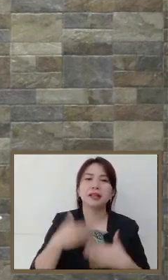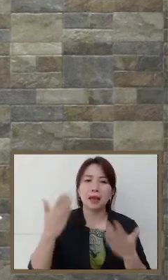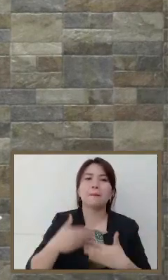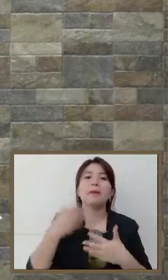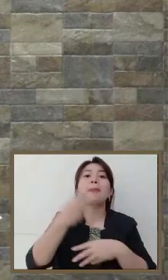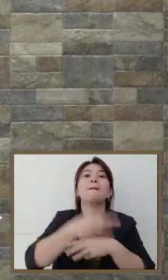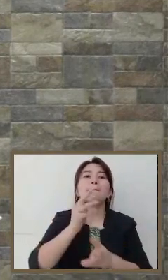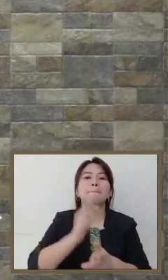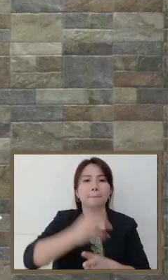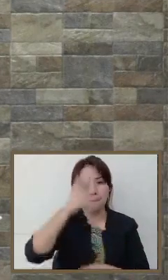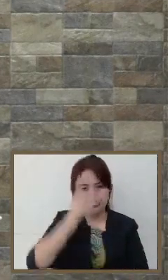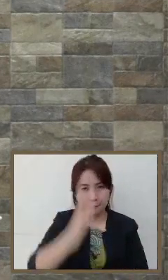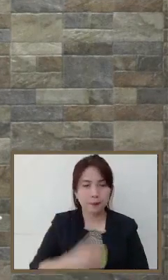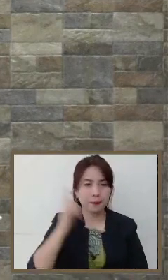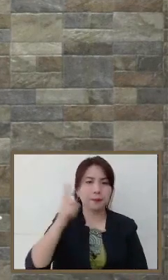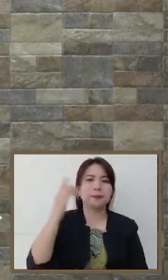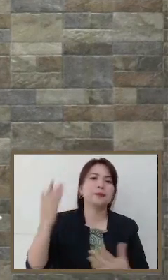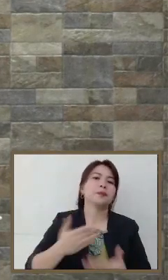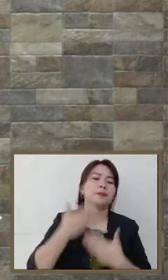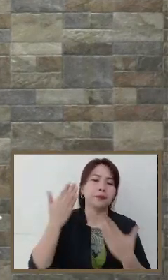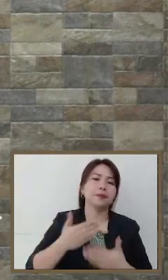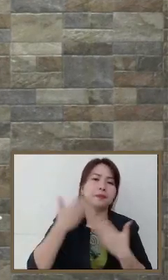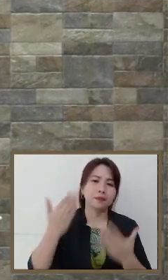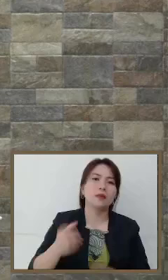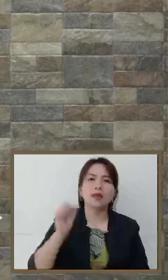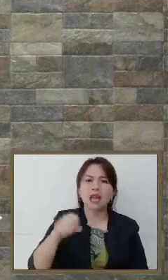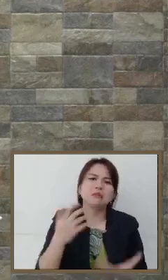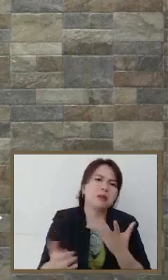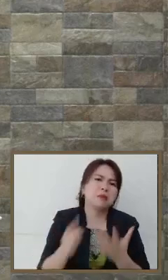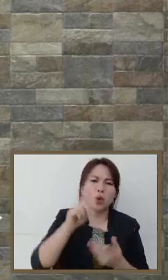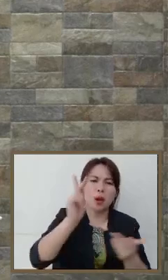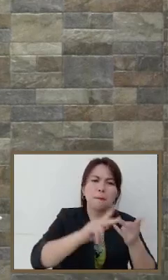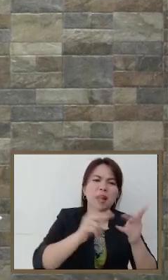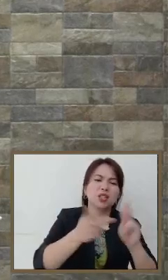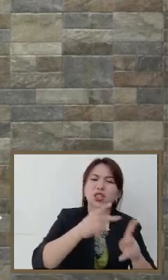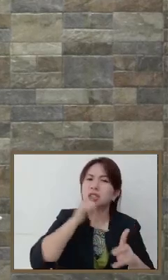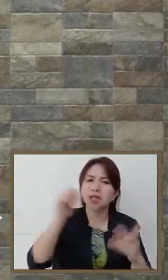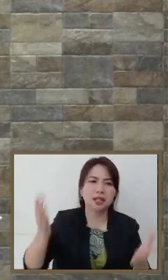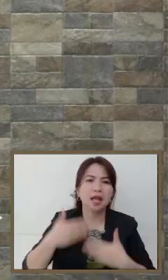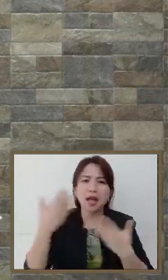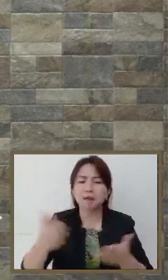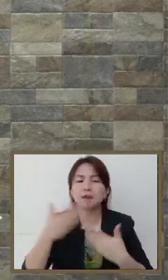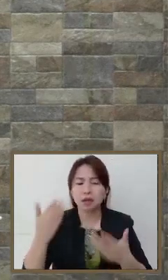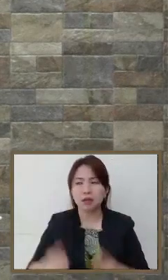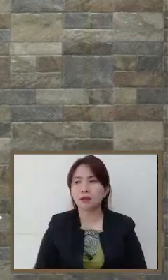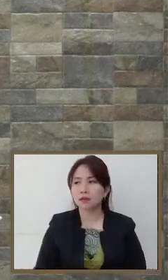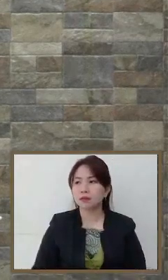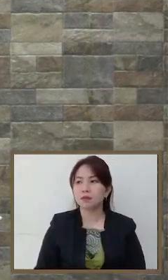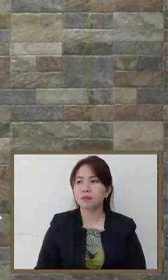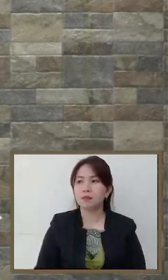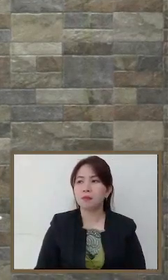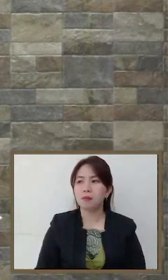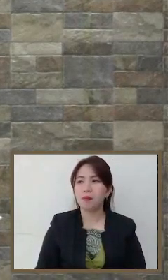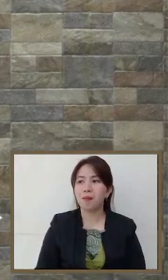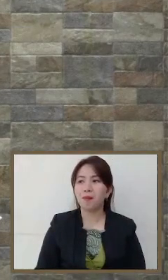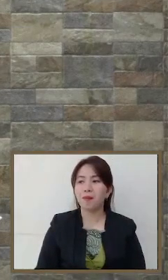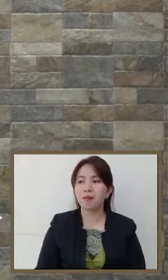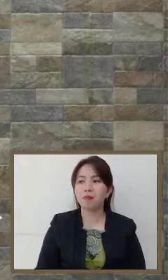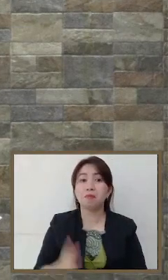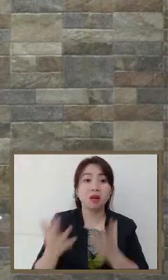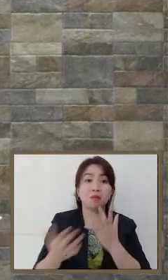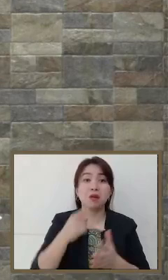hindi masaya ang asawa ko masaya lang ang Diyos h anak gagawa k pag kanya hindi siya